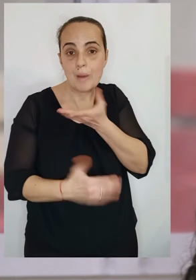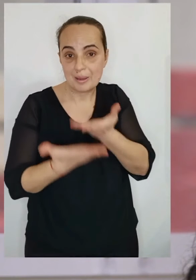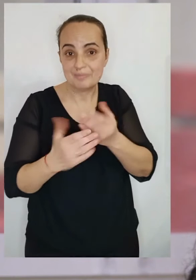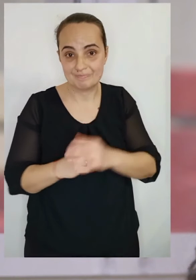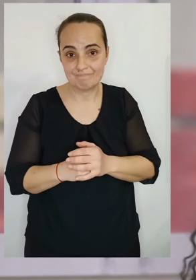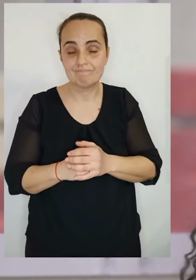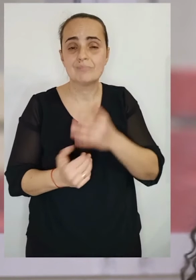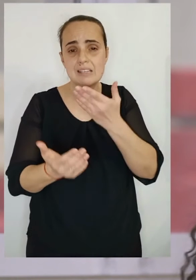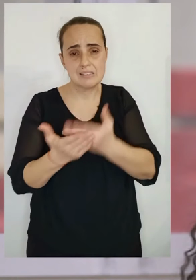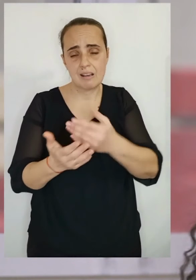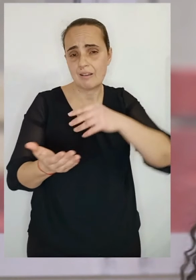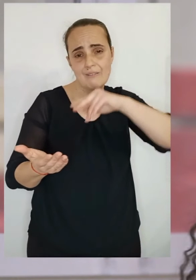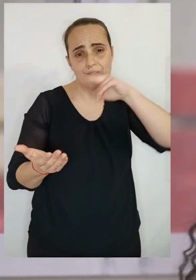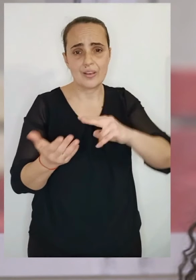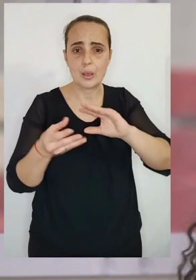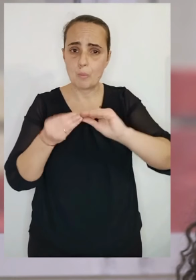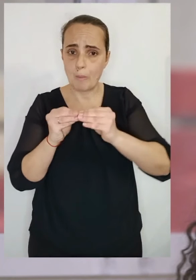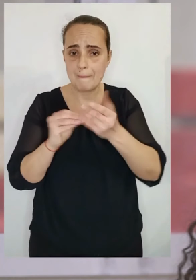avait un vrai problème